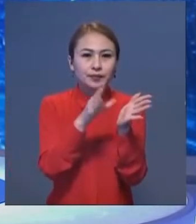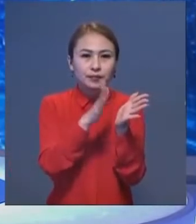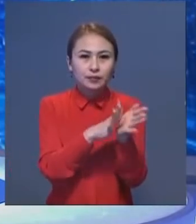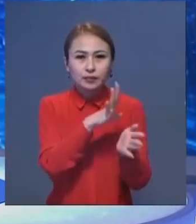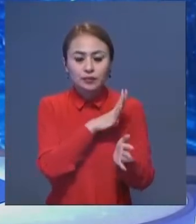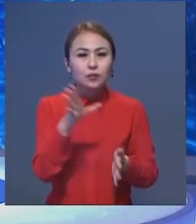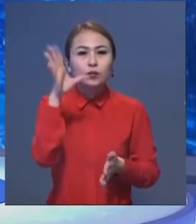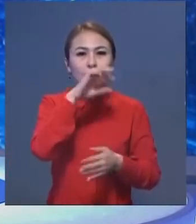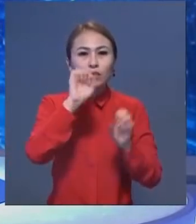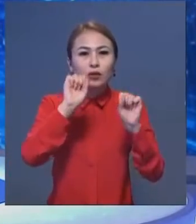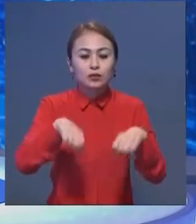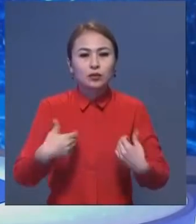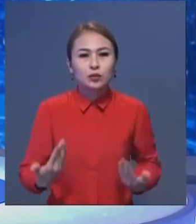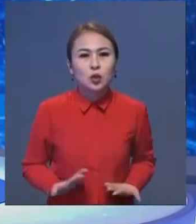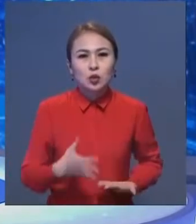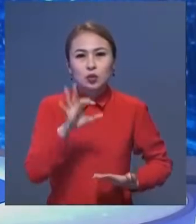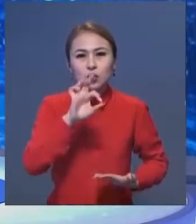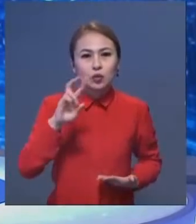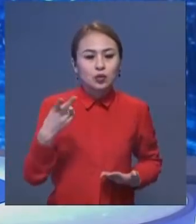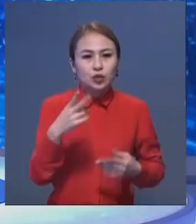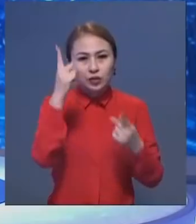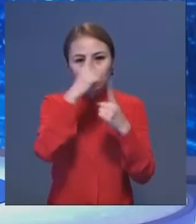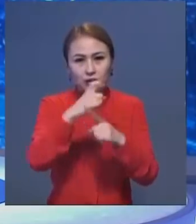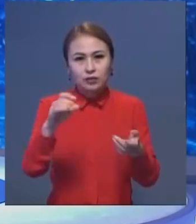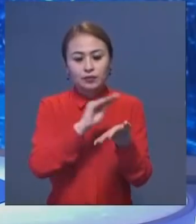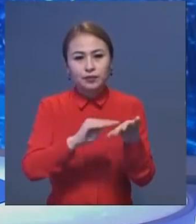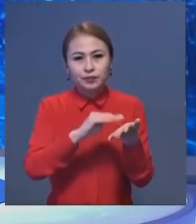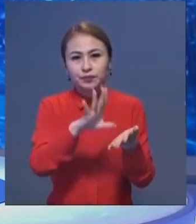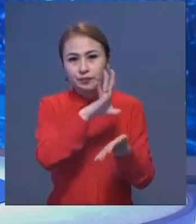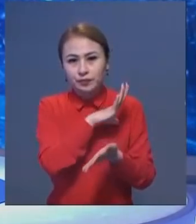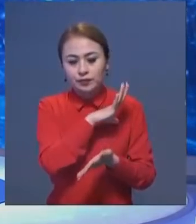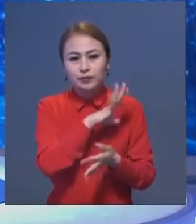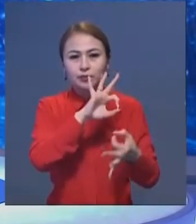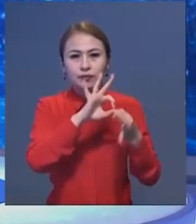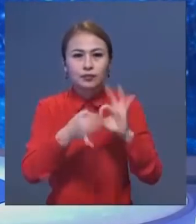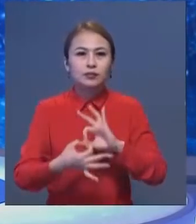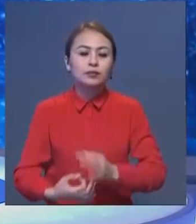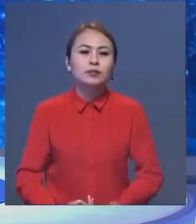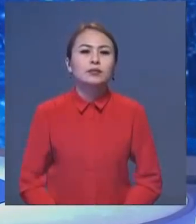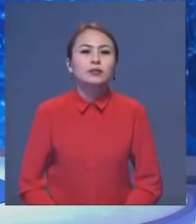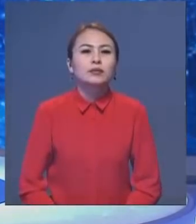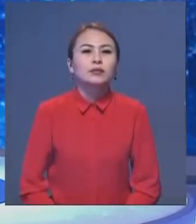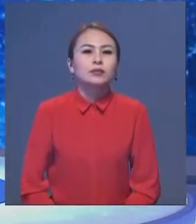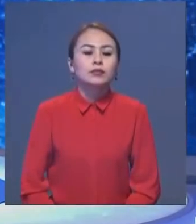екпе алып үлгерген тұрғындар бұл жайында әлеуметтік желіге жарыса жариялады. Тақырыпты тілшіміз